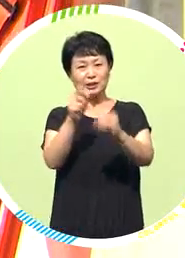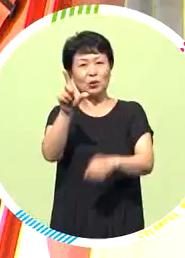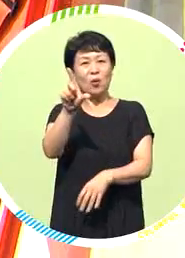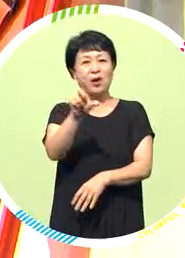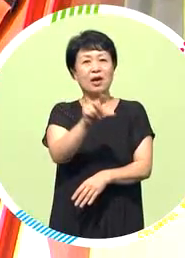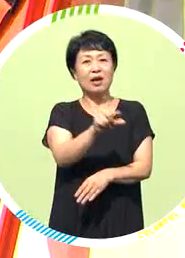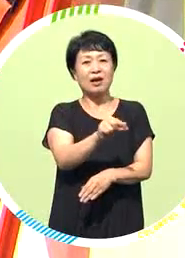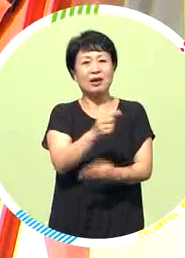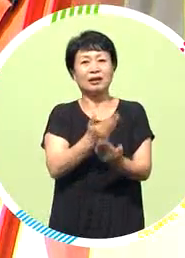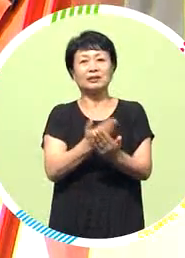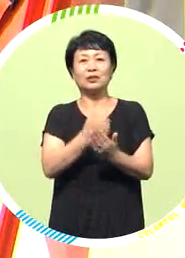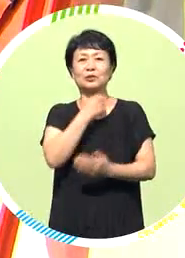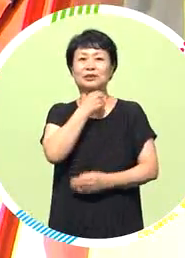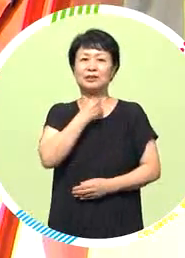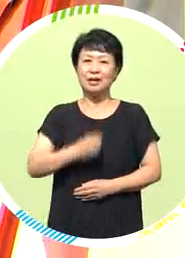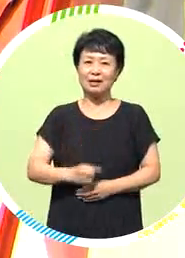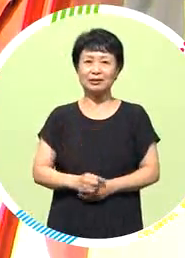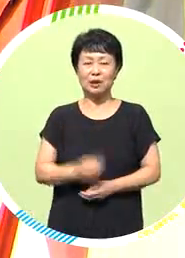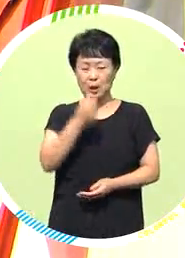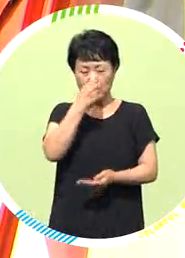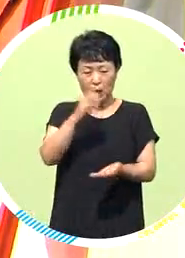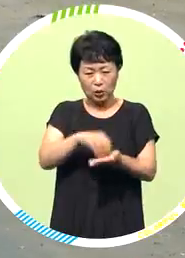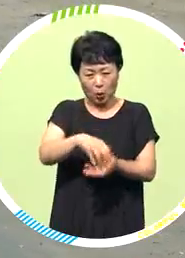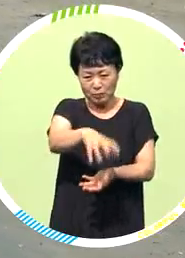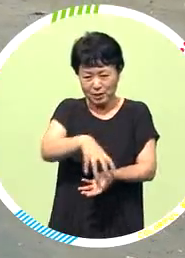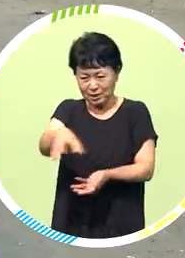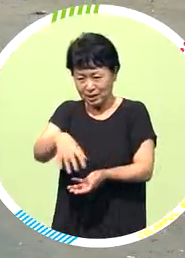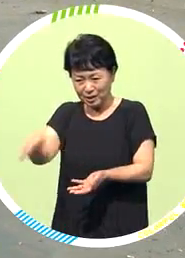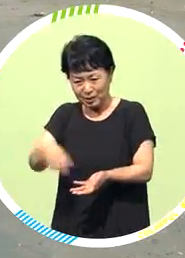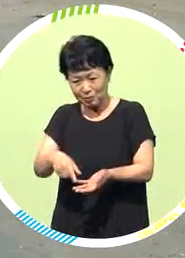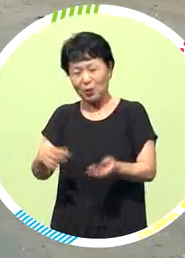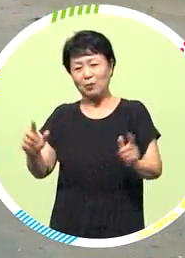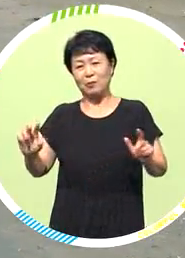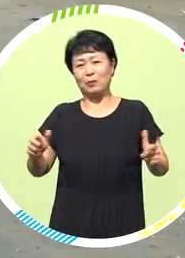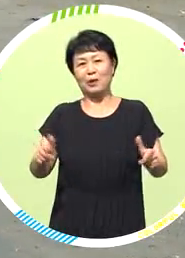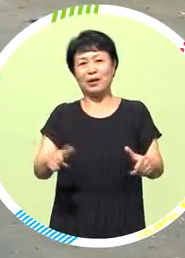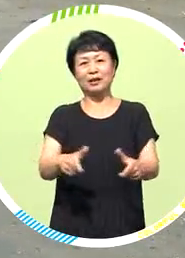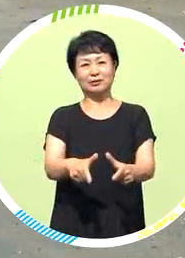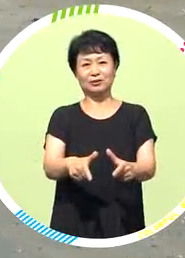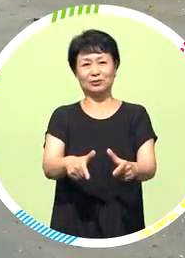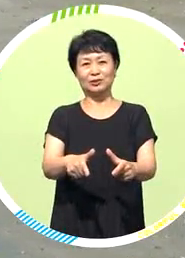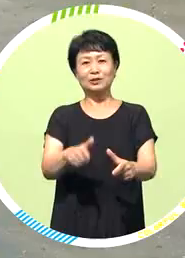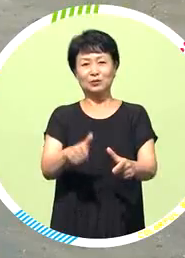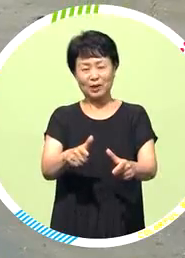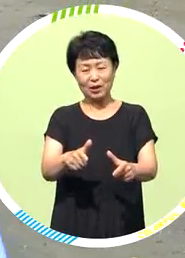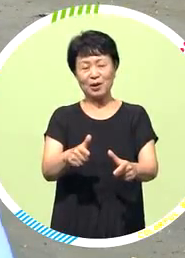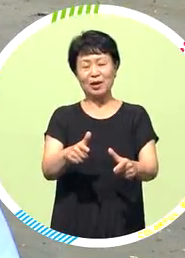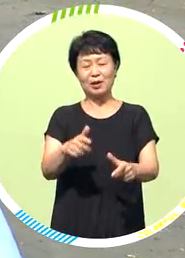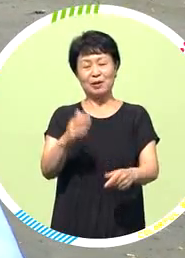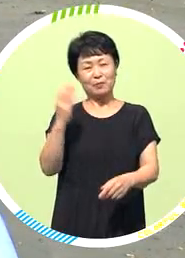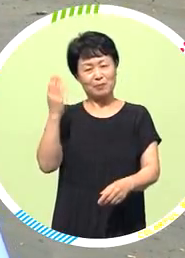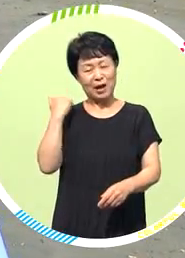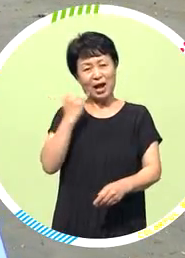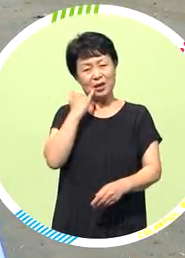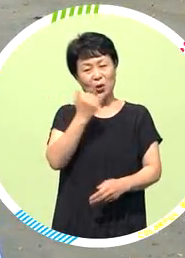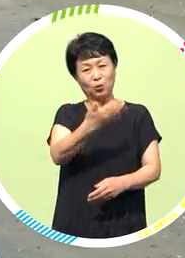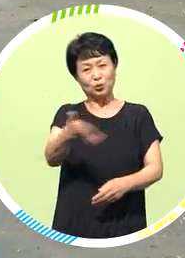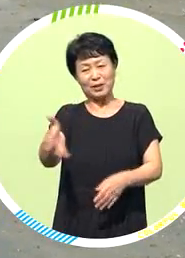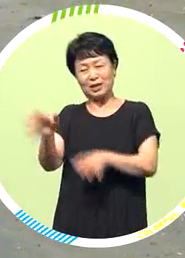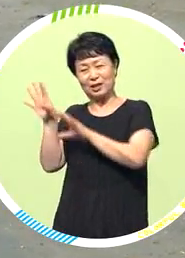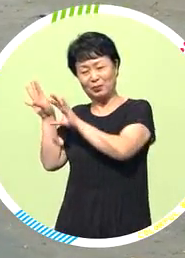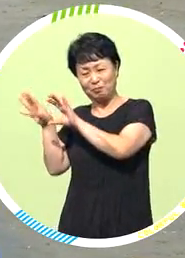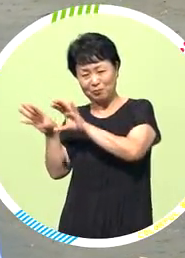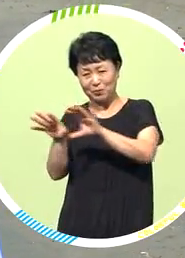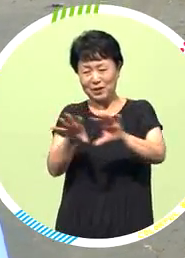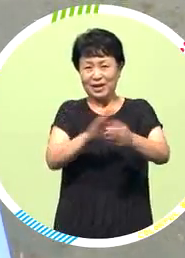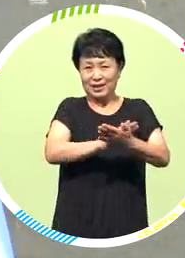っとこの浜には釘とかゴミとかをないような浜にして、タツノオトシゴを江ノ島に戻したいと本気で思